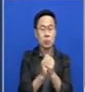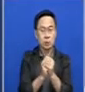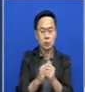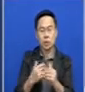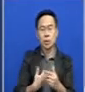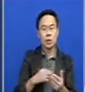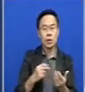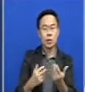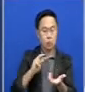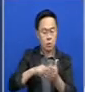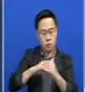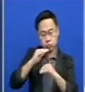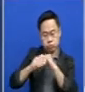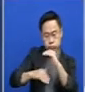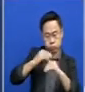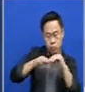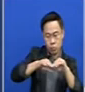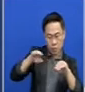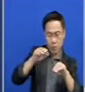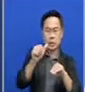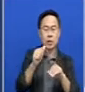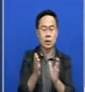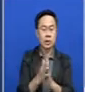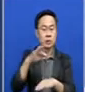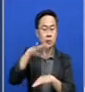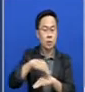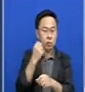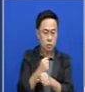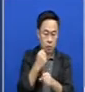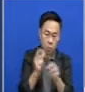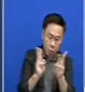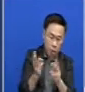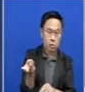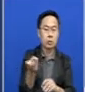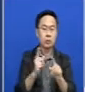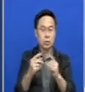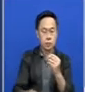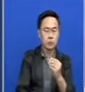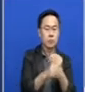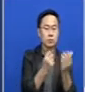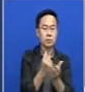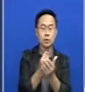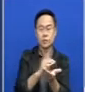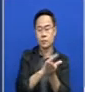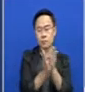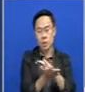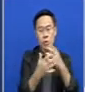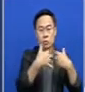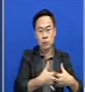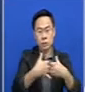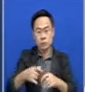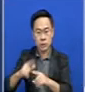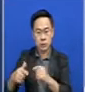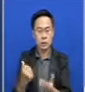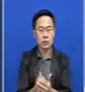เริ่มส่งสัญญาณเติบโตต่อเนื่องเท่ากับว่าจะมีตำแหน่งงานเพิ่มขึ้นก็จะไปชดเชยแล้วครับจากการปรับโครงสร้างอุตสาหกรรมหลายประเภ